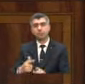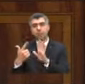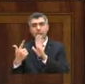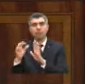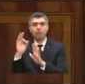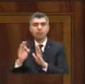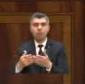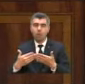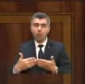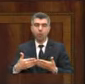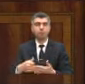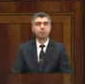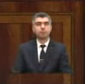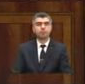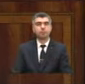7%.